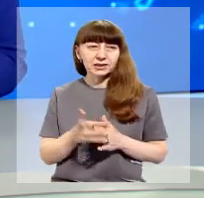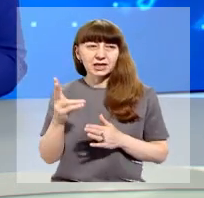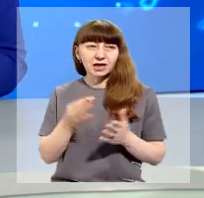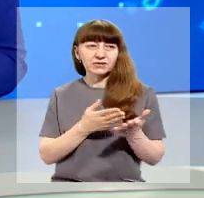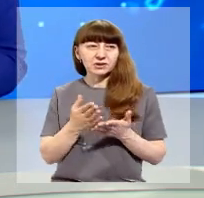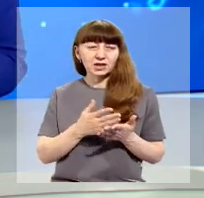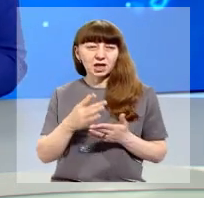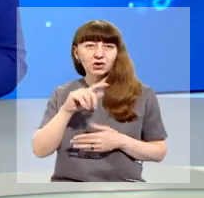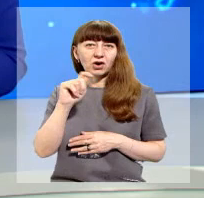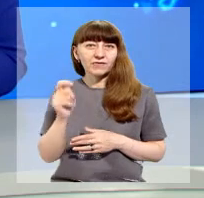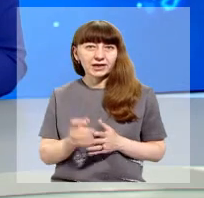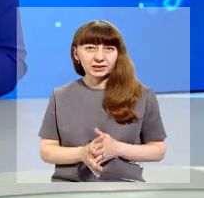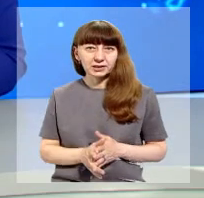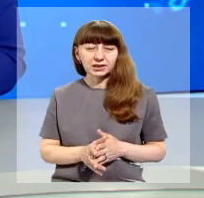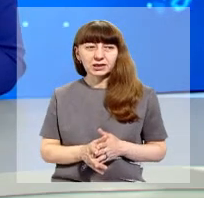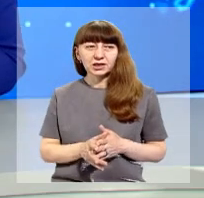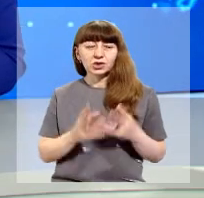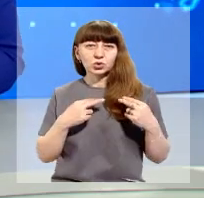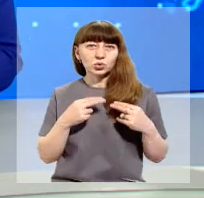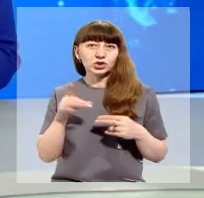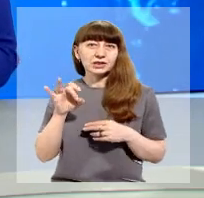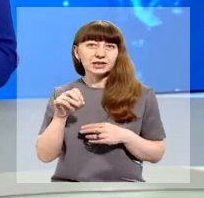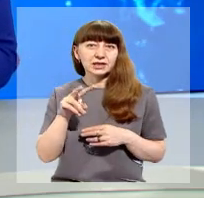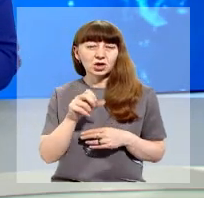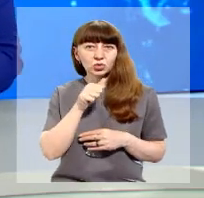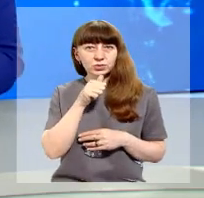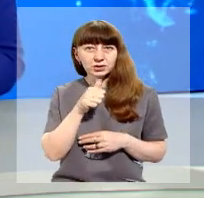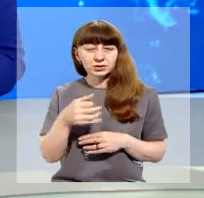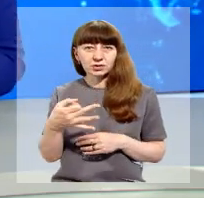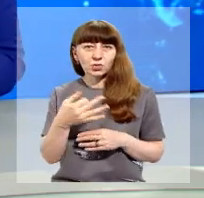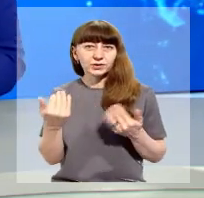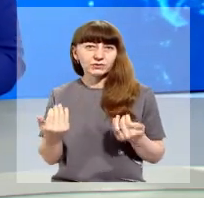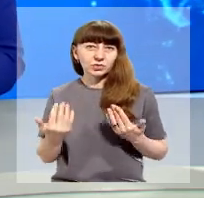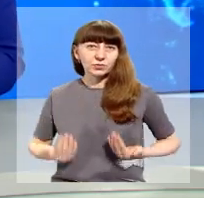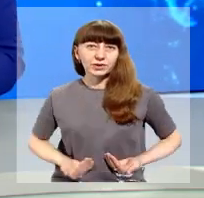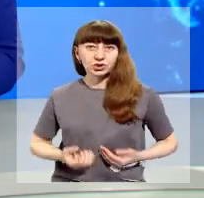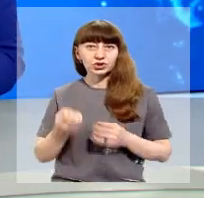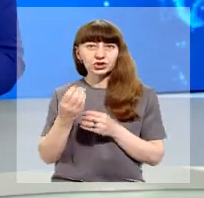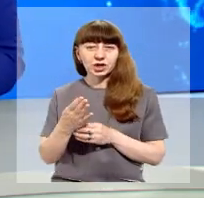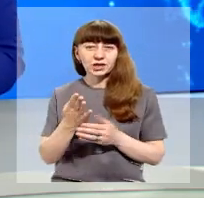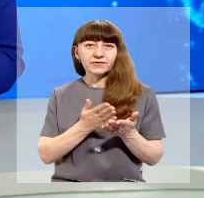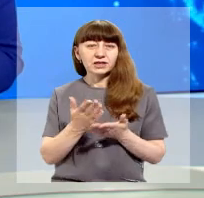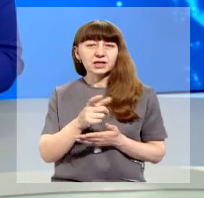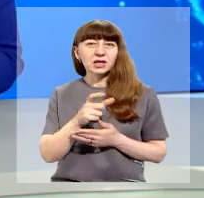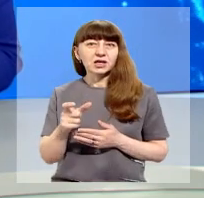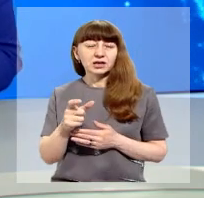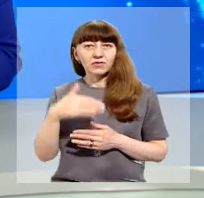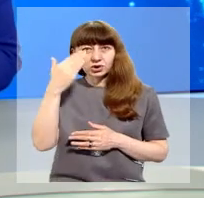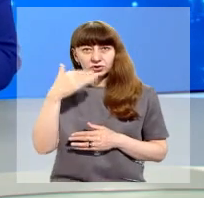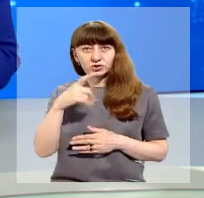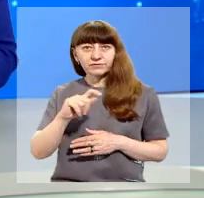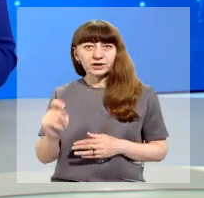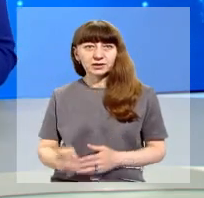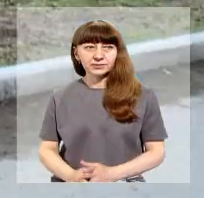ветеранах Великой Отечественной войны и тружениках тыла. В Костанайской области сегодня проживает 14 ветеранов Великой Отечественной войны.